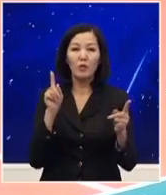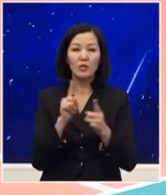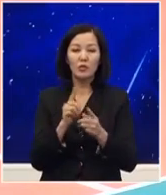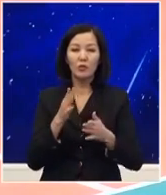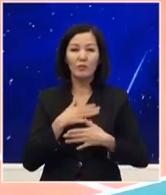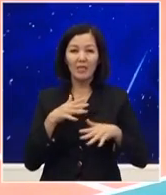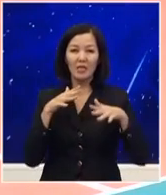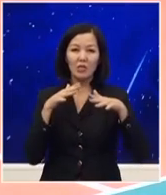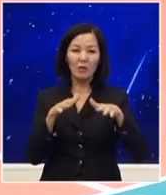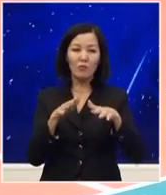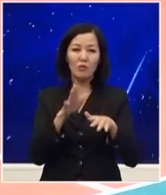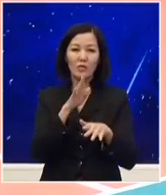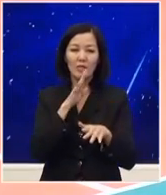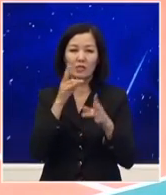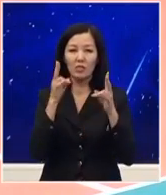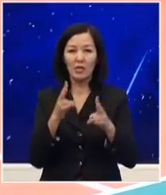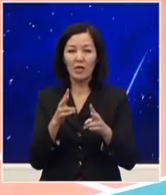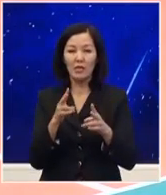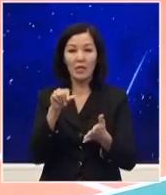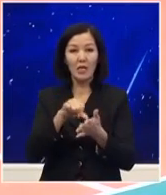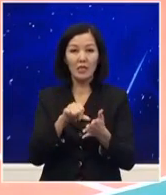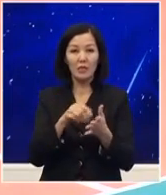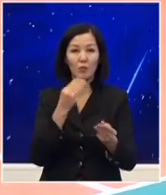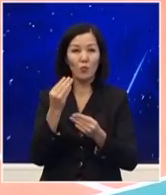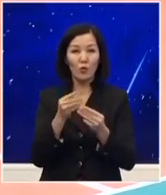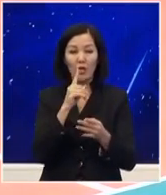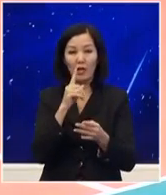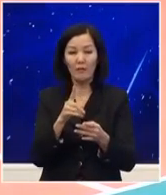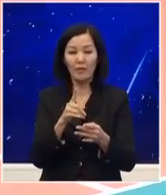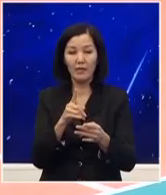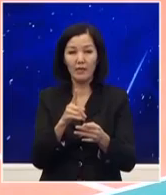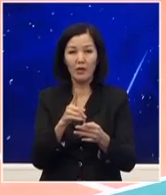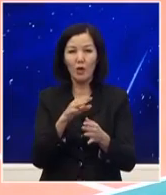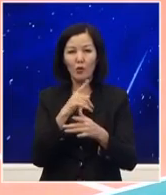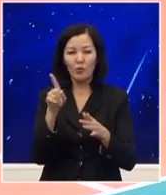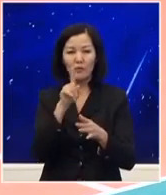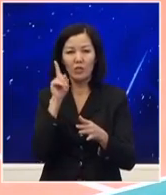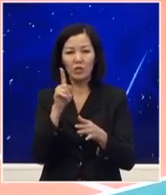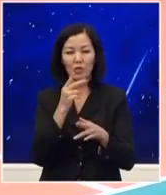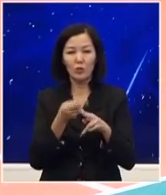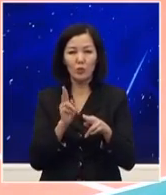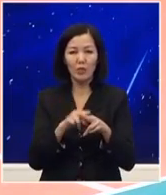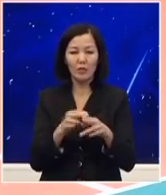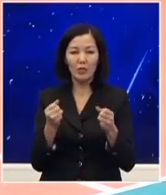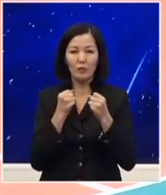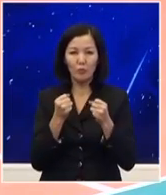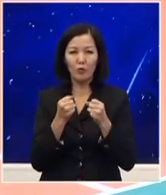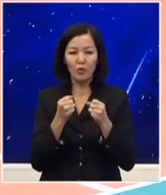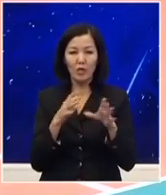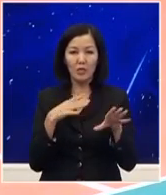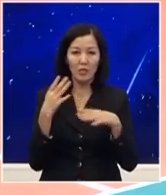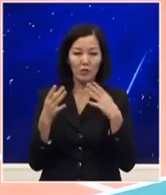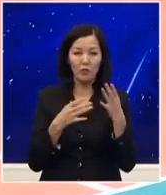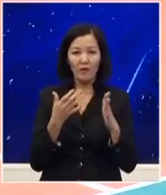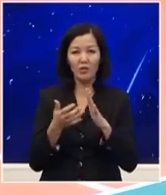басты шабуылшымыз жарақатына байланысты шыға алмады. Командадағы қыздардың дені жас. Сонымен қатар спорттық бабына әлі келе